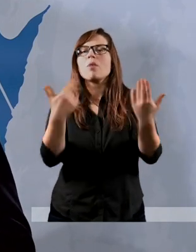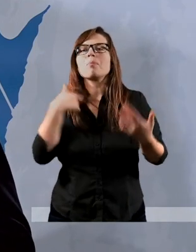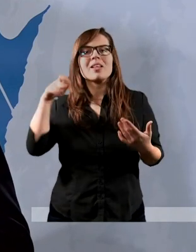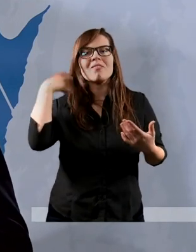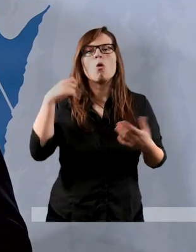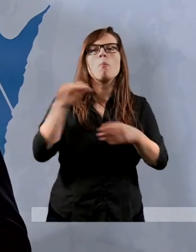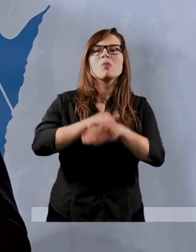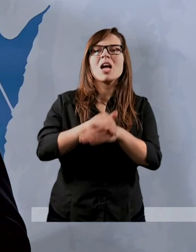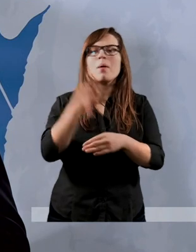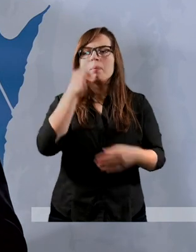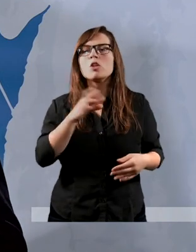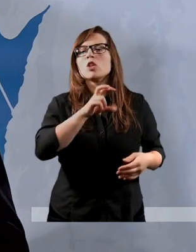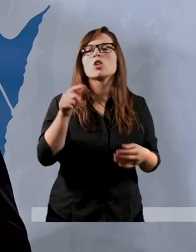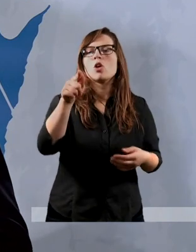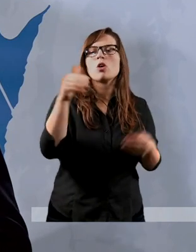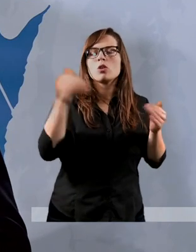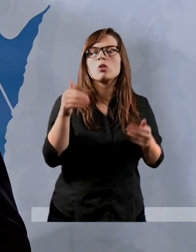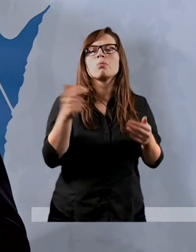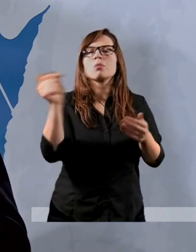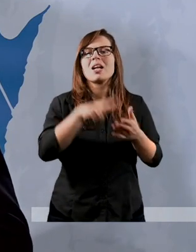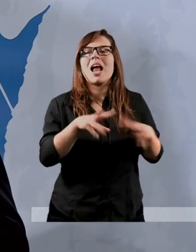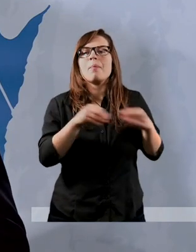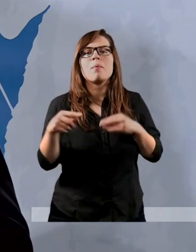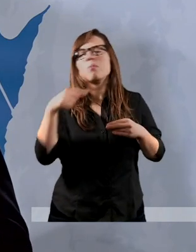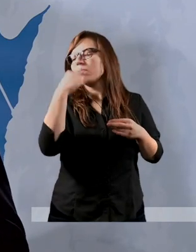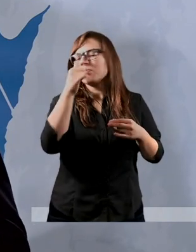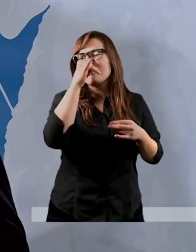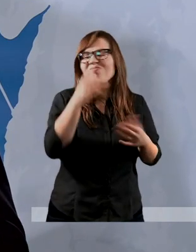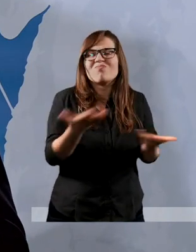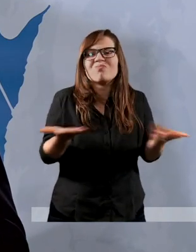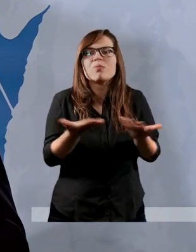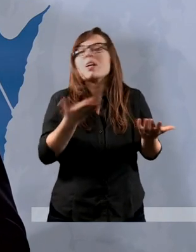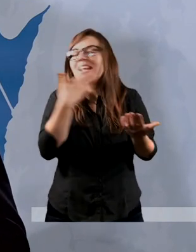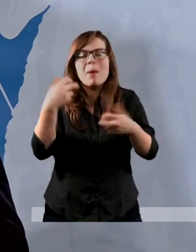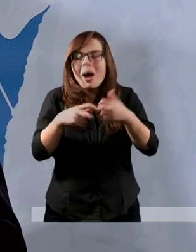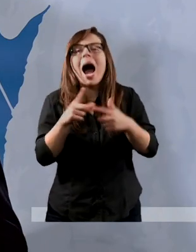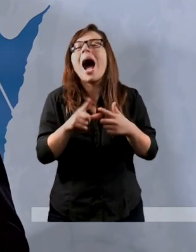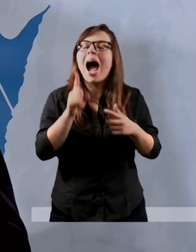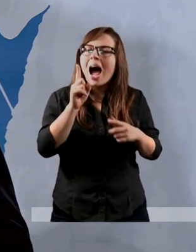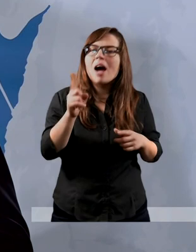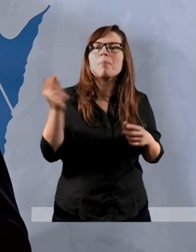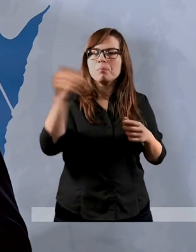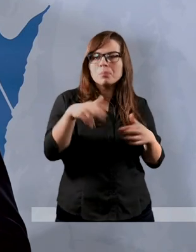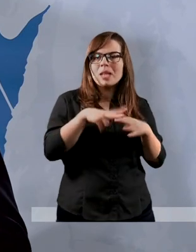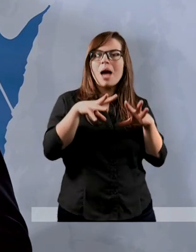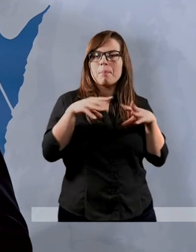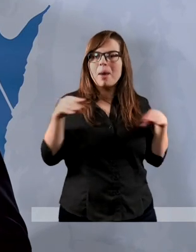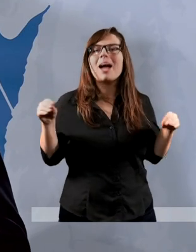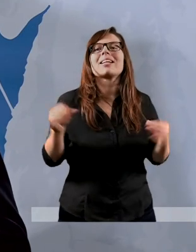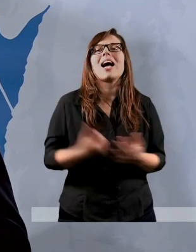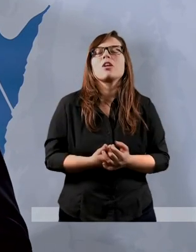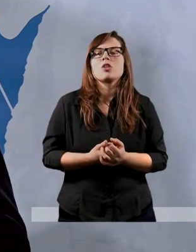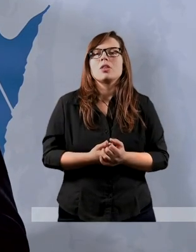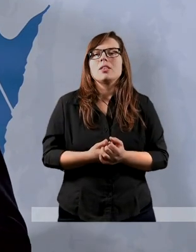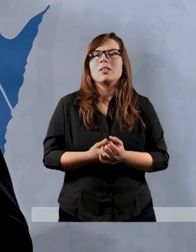do mnie przyjaciel i się zapytał, czy może przyjść na masaż. Powiedziałem, że nie ma jak najmniejszego problemu. Przyszedł na masaż,